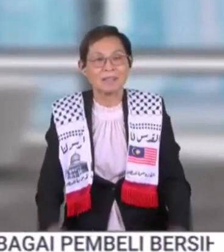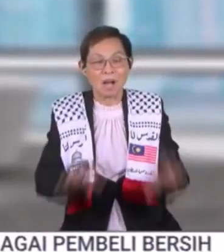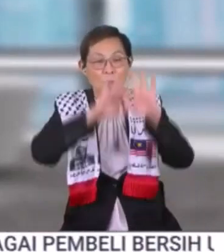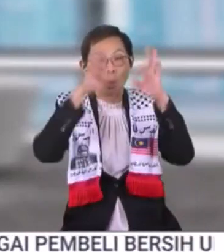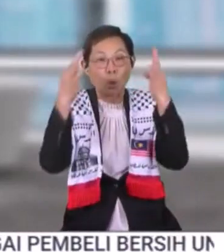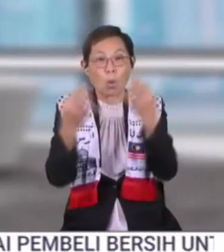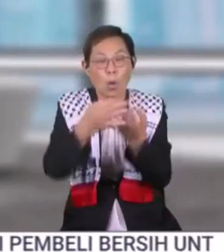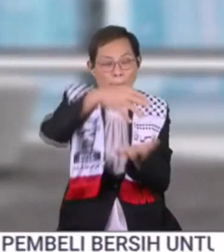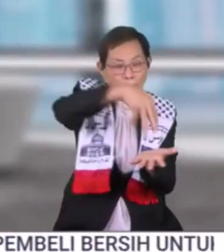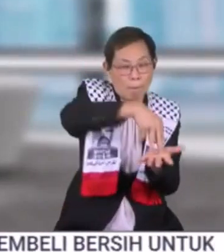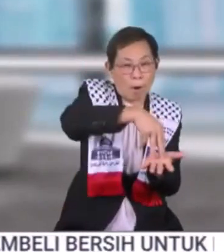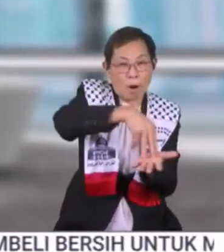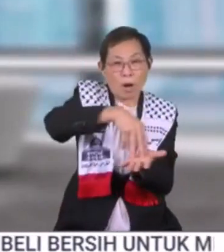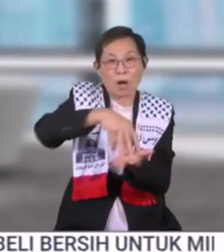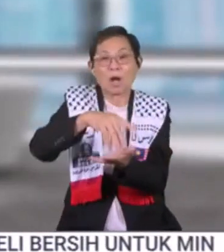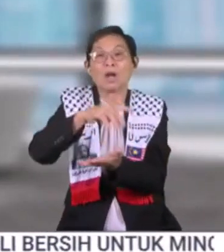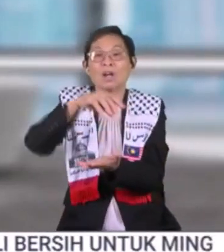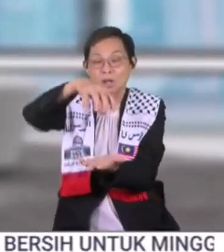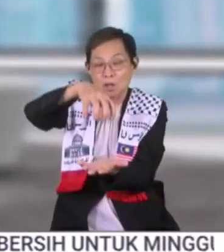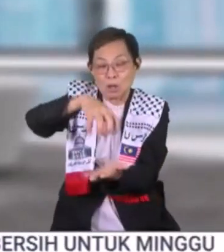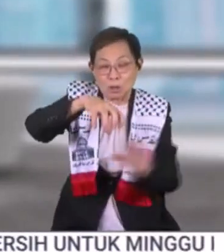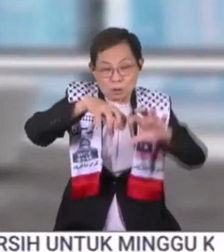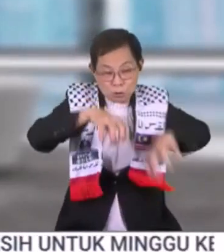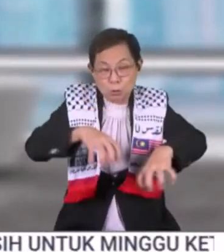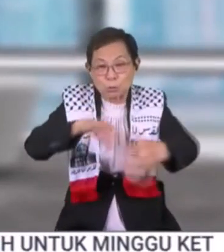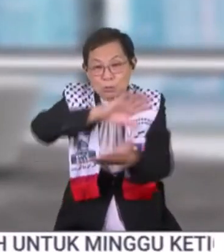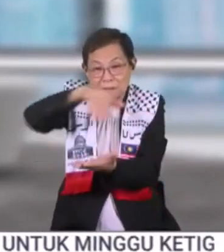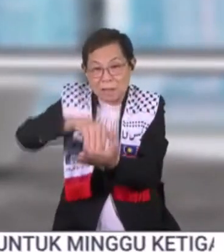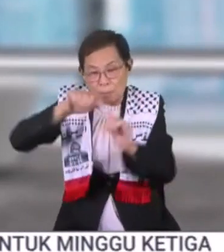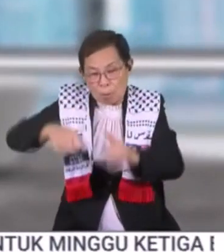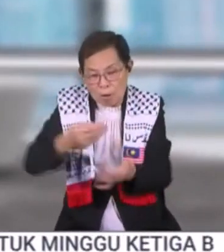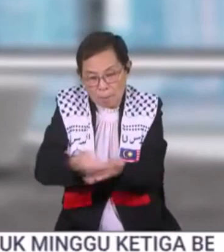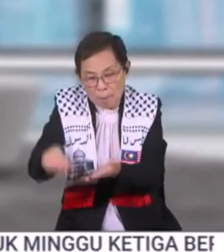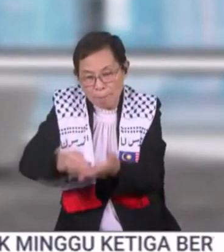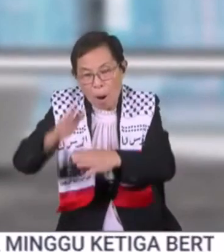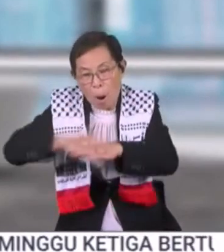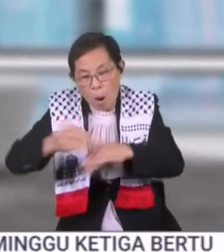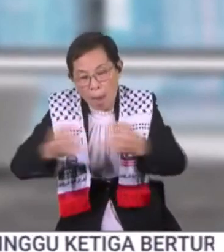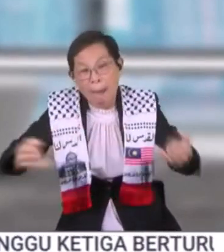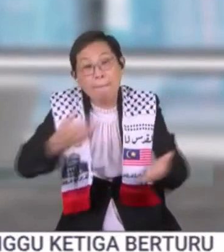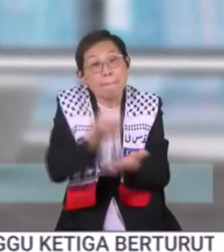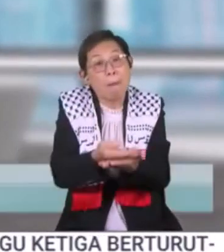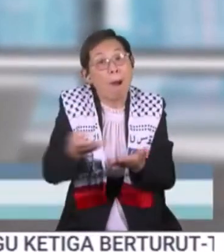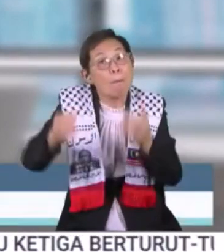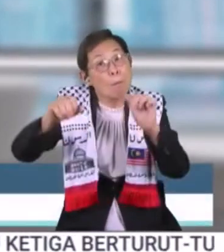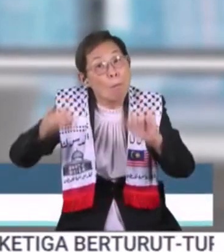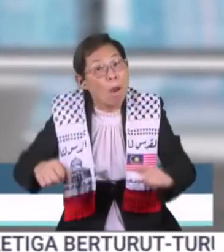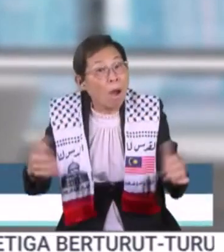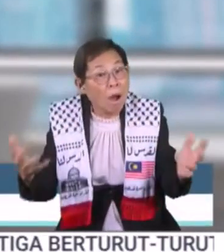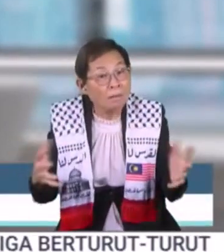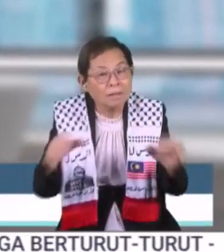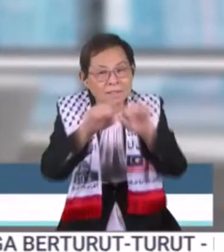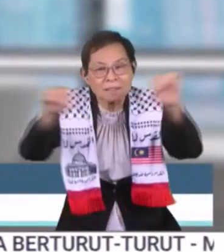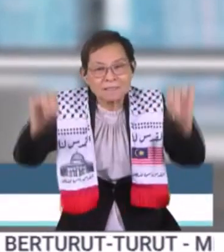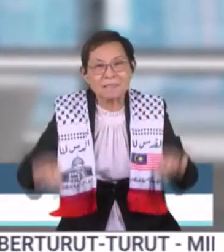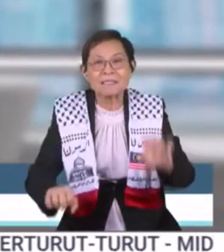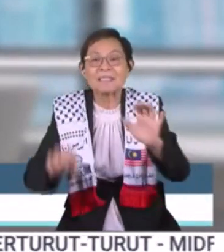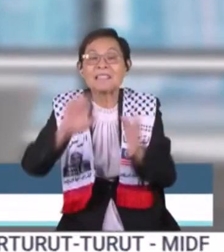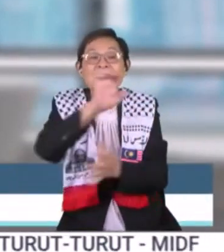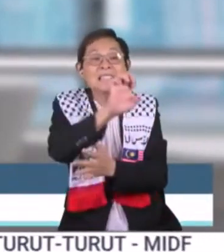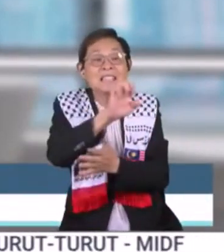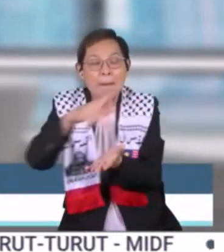keluarga banduan di Zon Tengah kini boleh melakukan pembelian barangan secara dalam talian pembelian boleh dibuat menerusi sistem